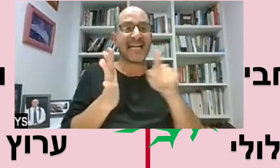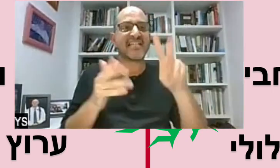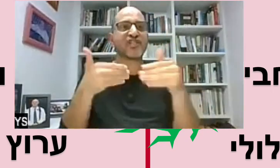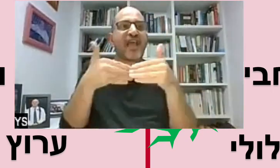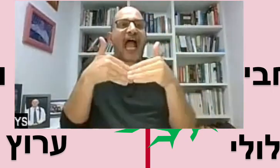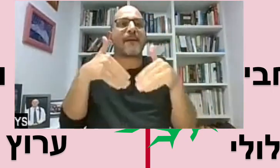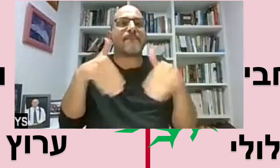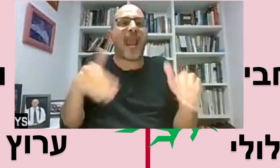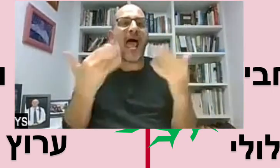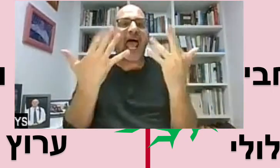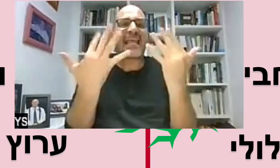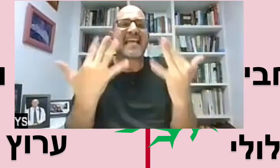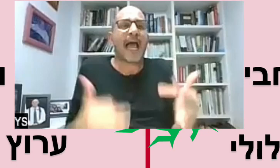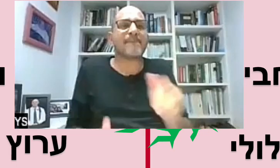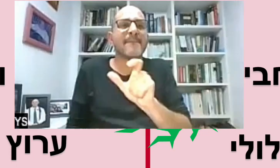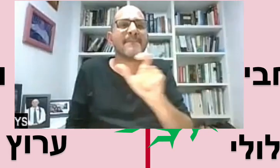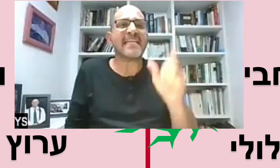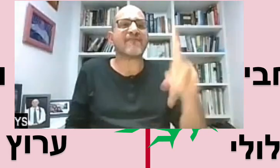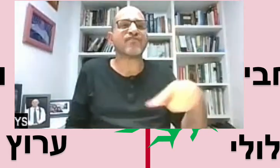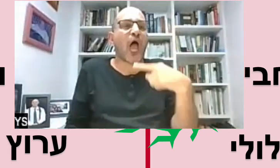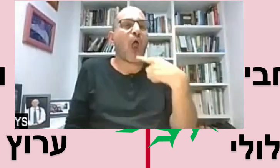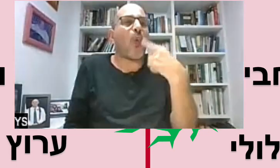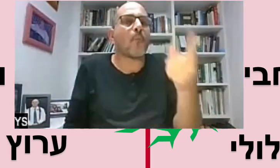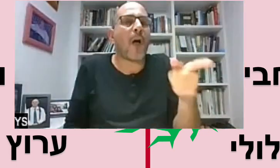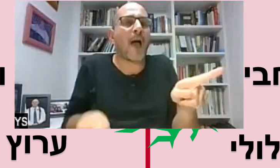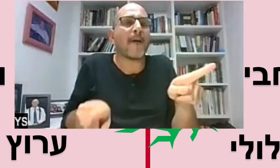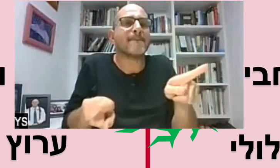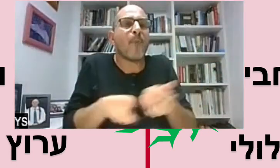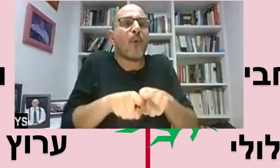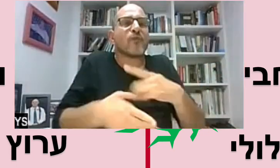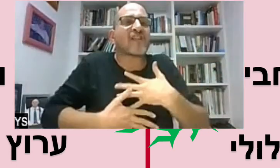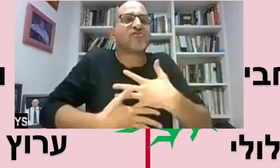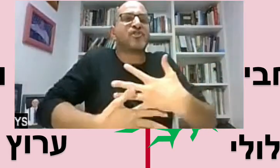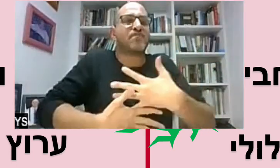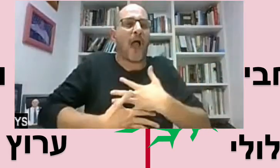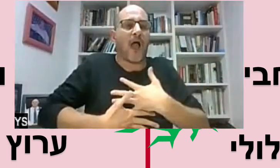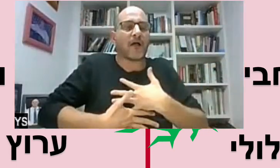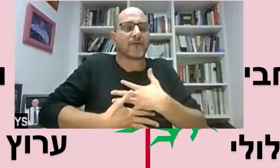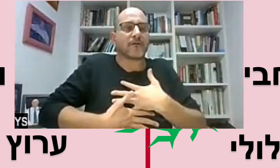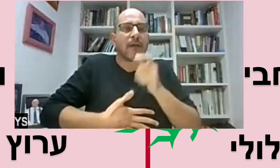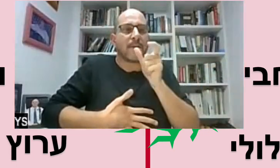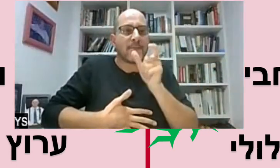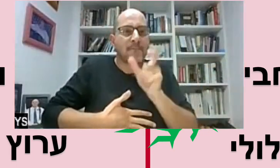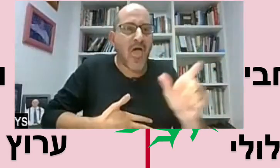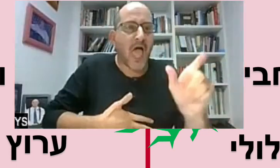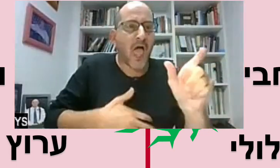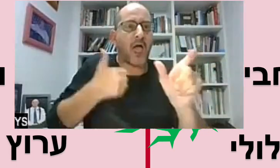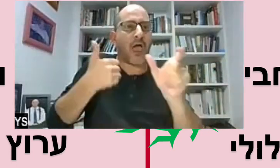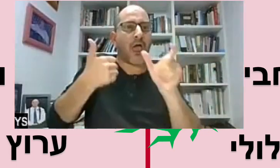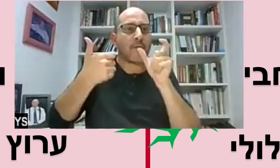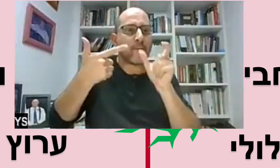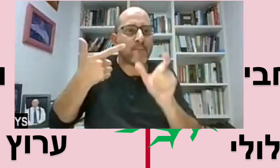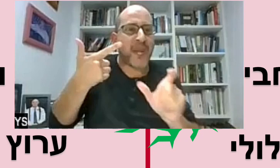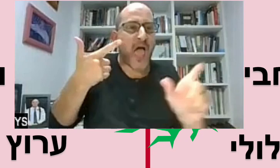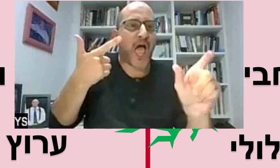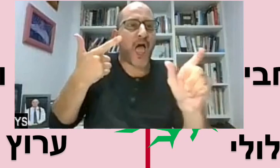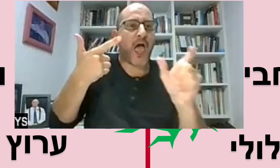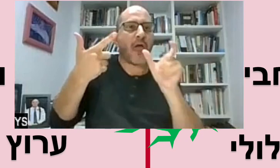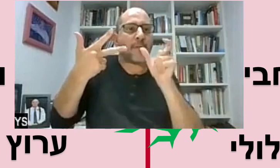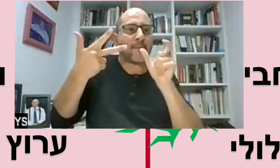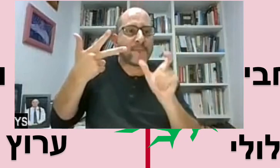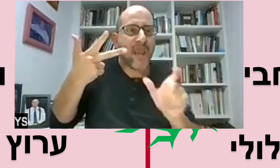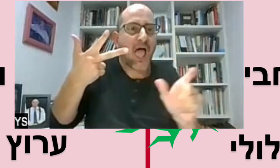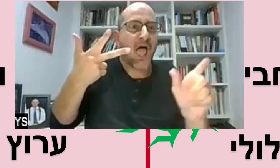ומדברים בקול, בגלל זה יש הגבלה לכמה מילים אפשר לומר באותה נשימה. מילה, עוד